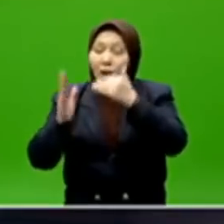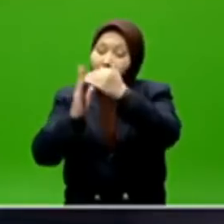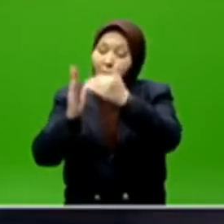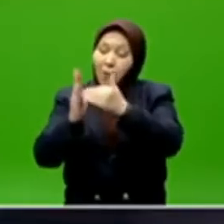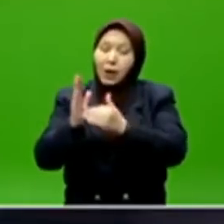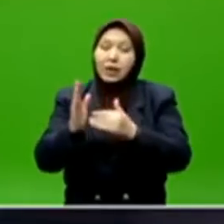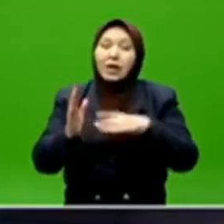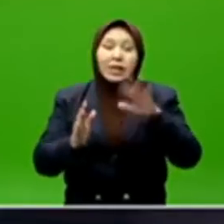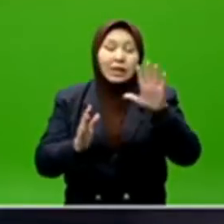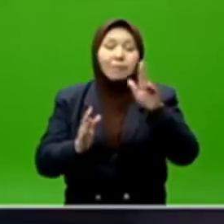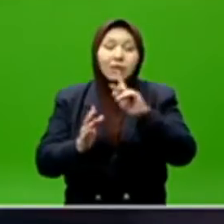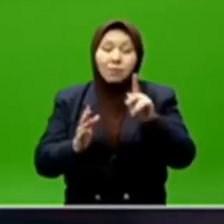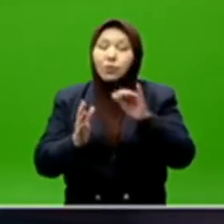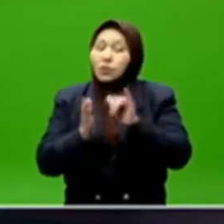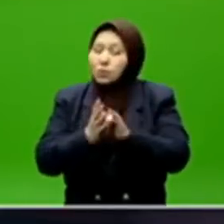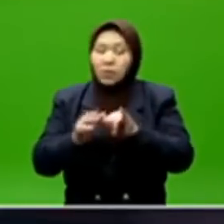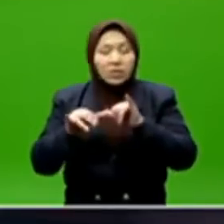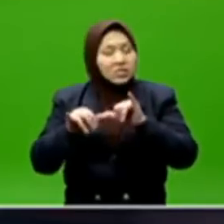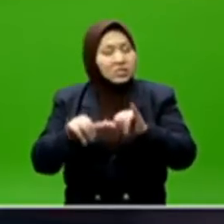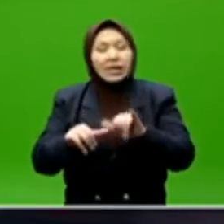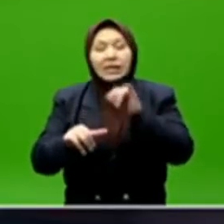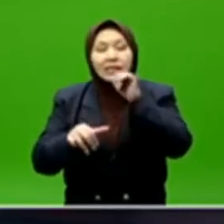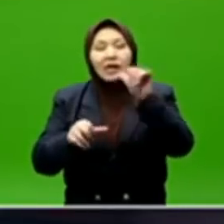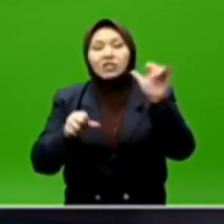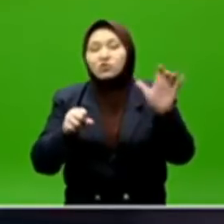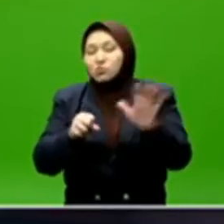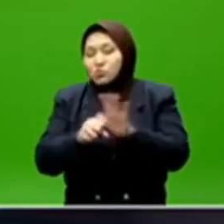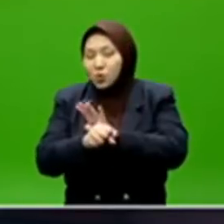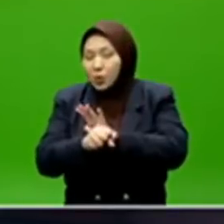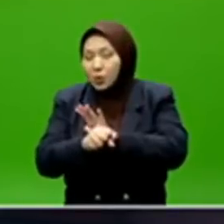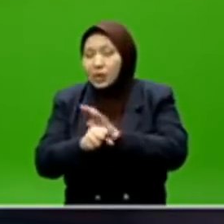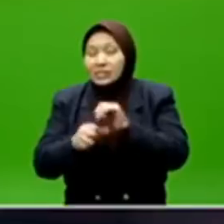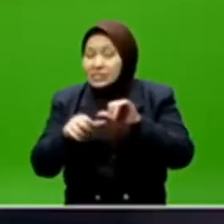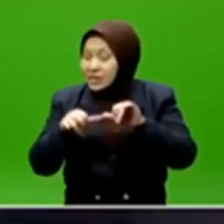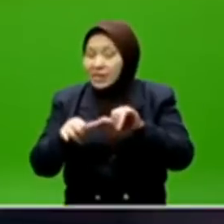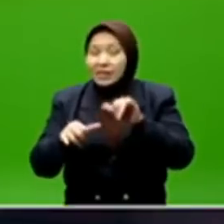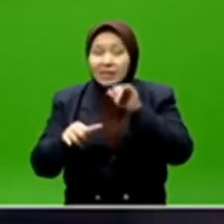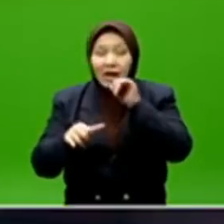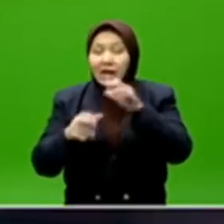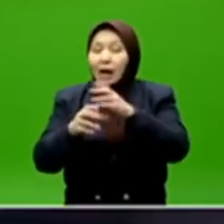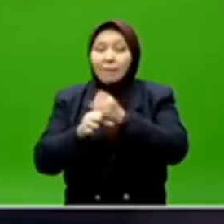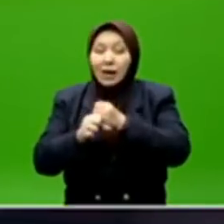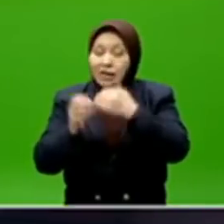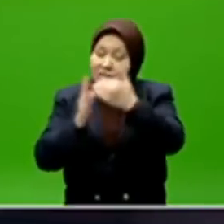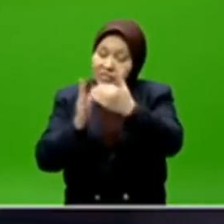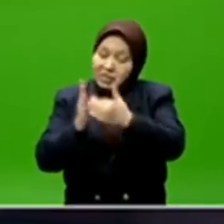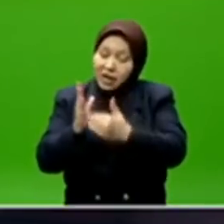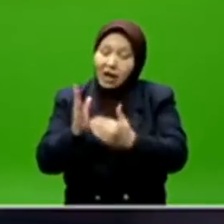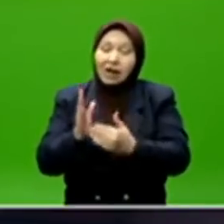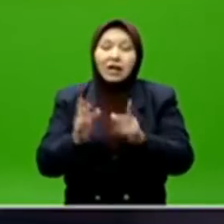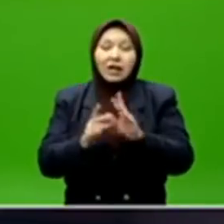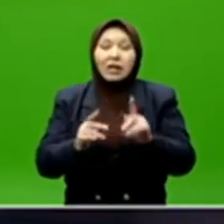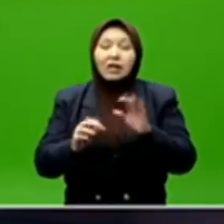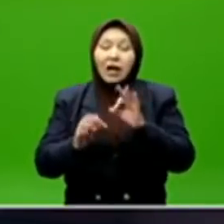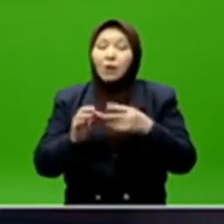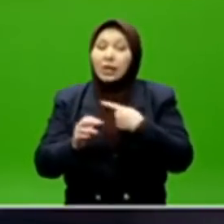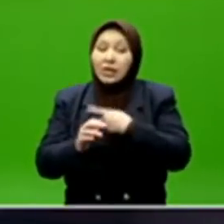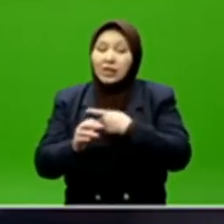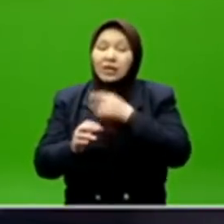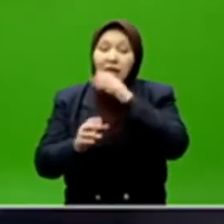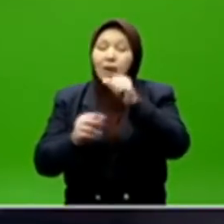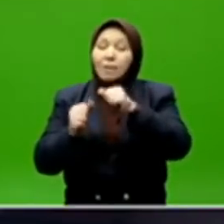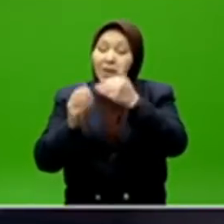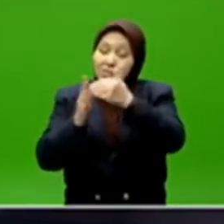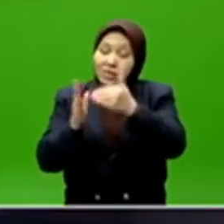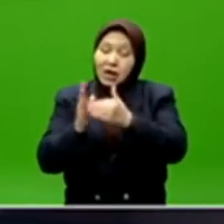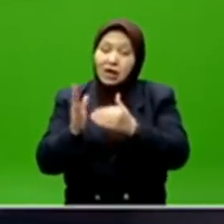ada 5,000, itu pun masih lagi tidak lagi dapat disenaraikan. ya. Dan kalau kita tak dapat